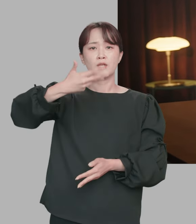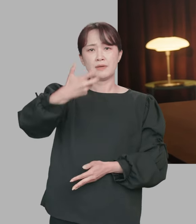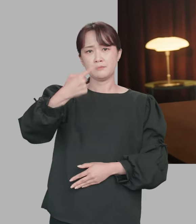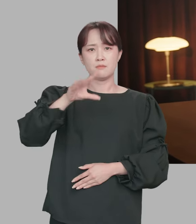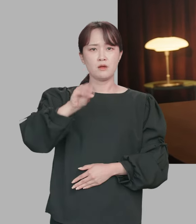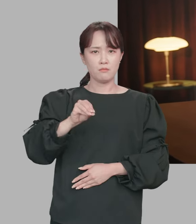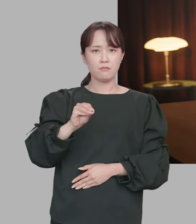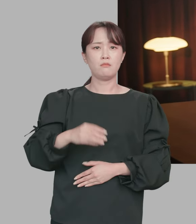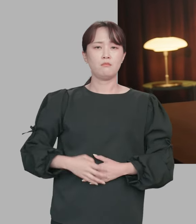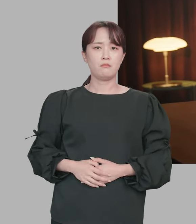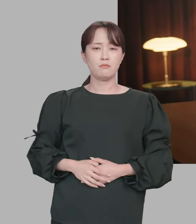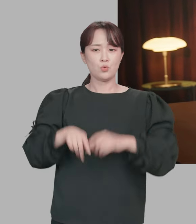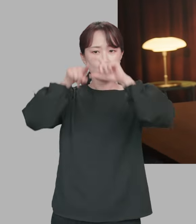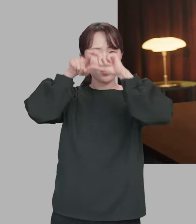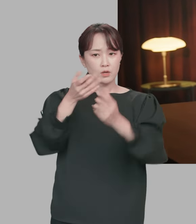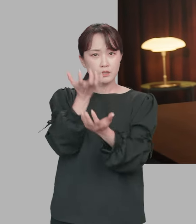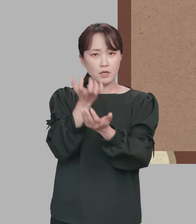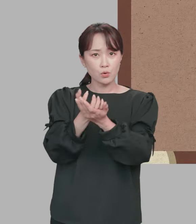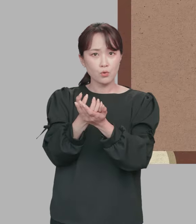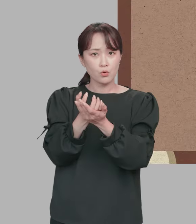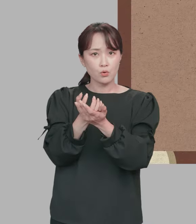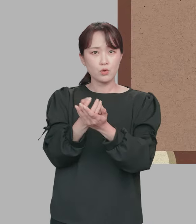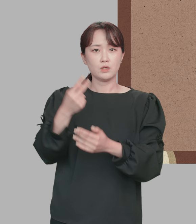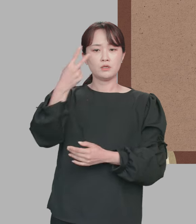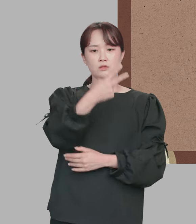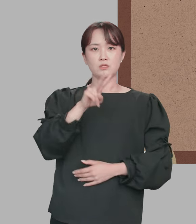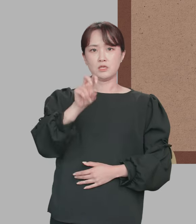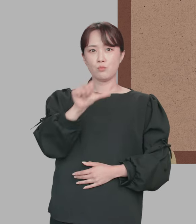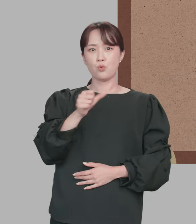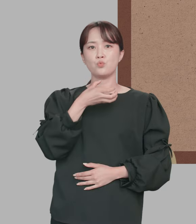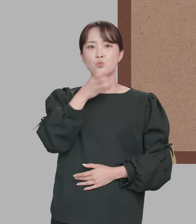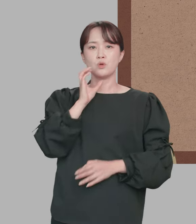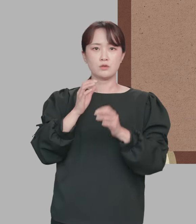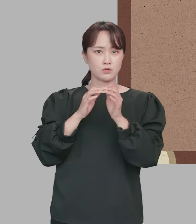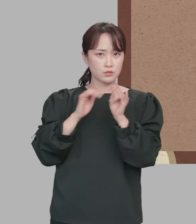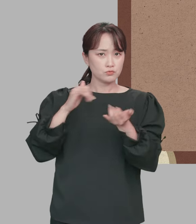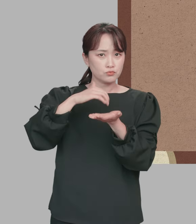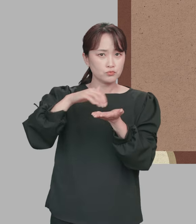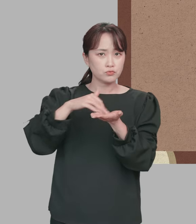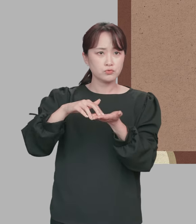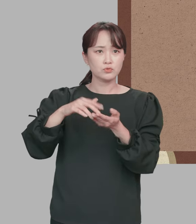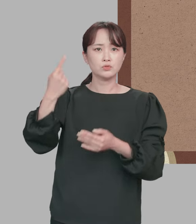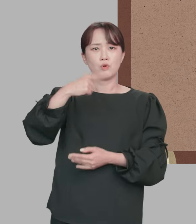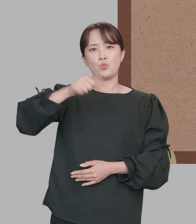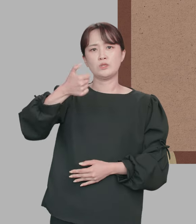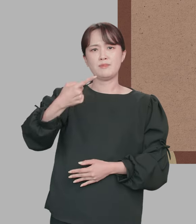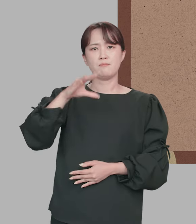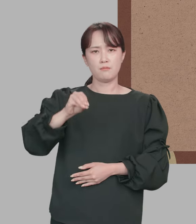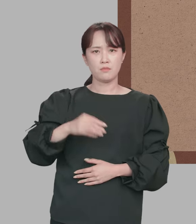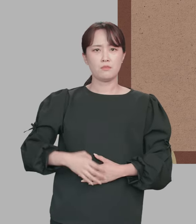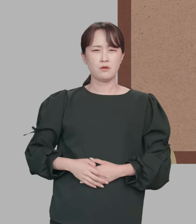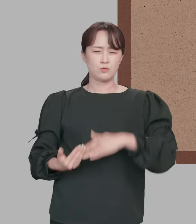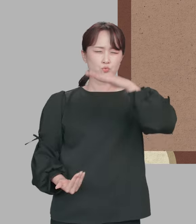981만 명에 달했고, 통계청 자료에 따르면 2025년에는 노인 인구가 1051만 명에 달하는